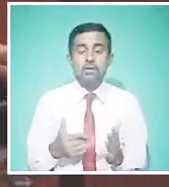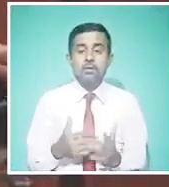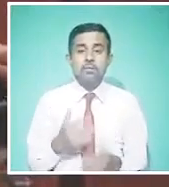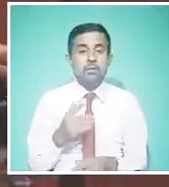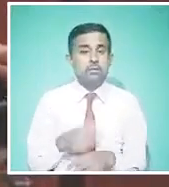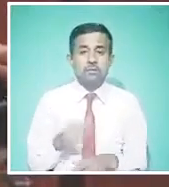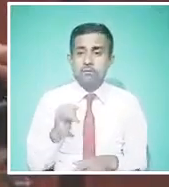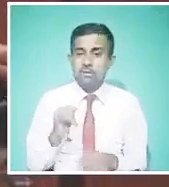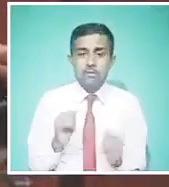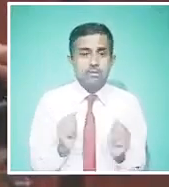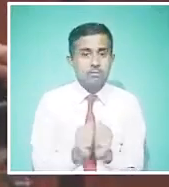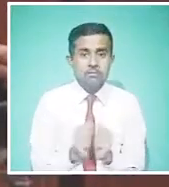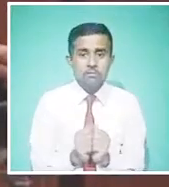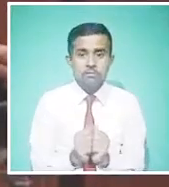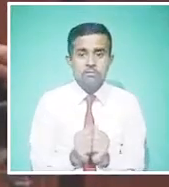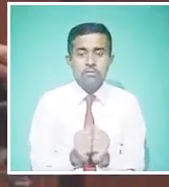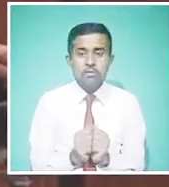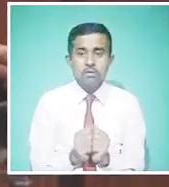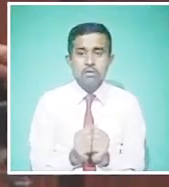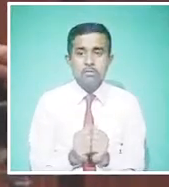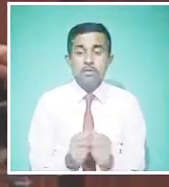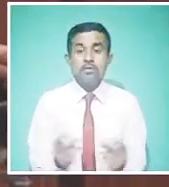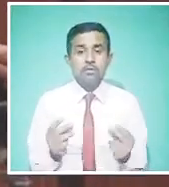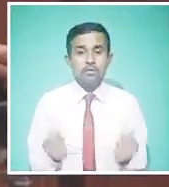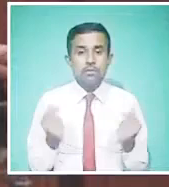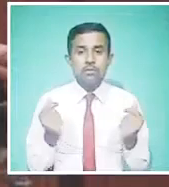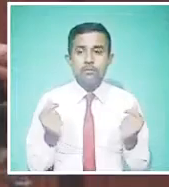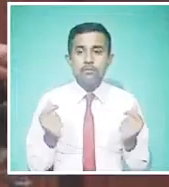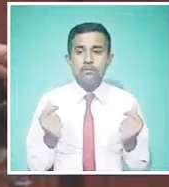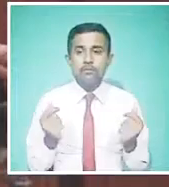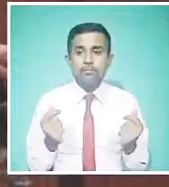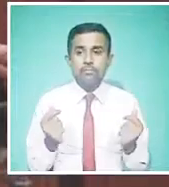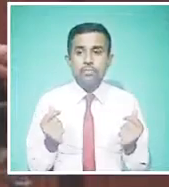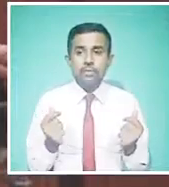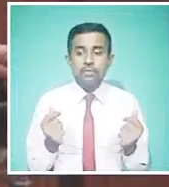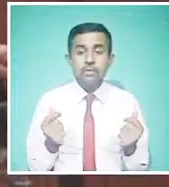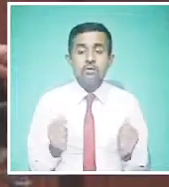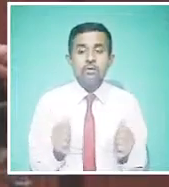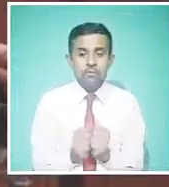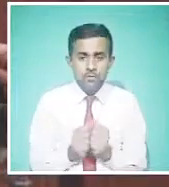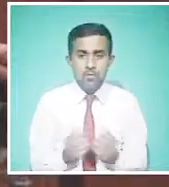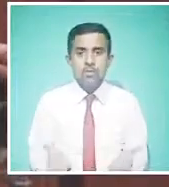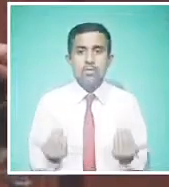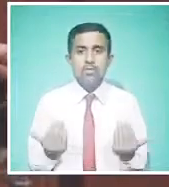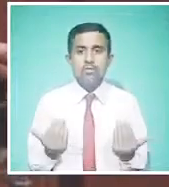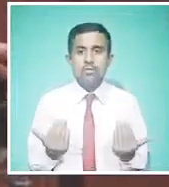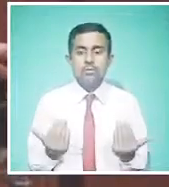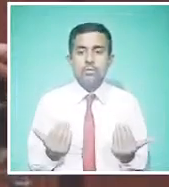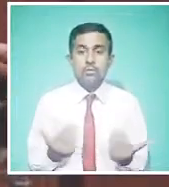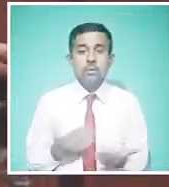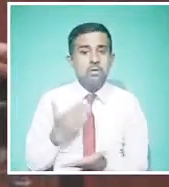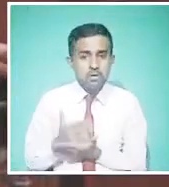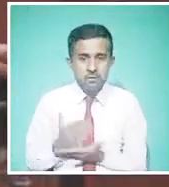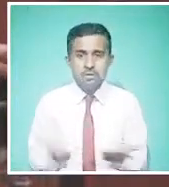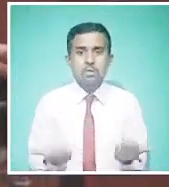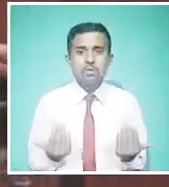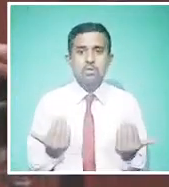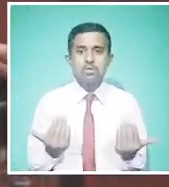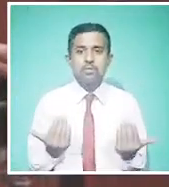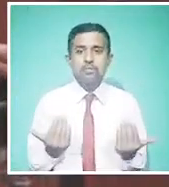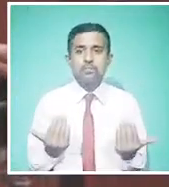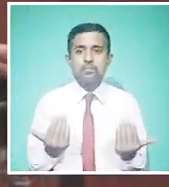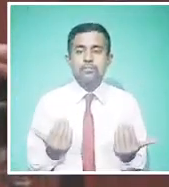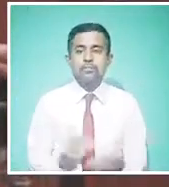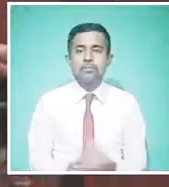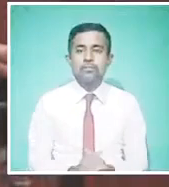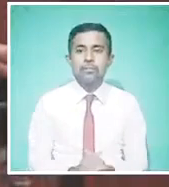மக்களுக்கு விவசாய செய்கைக்காக, உப உணவு பயிர் செய்கைக்காக இந்த நிலங்கள் பகிர்ந்தளிக்கப்பட வேண்டும். அது வனவிலாகா